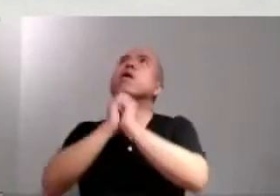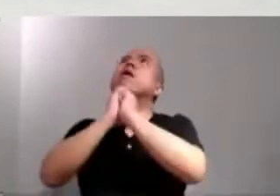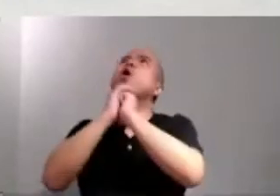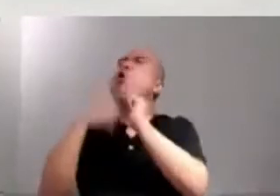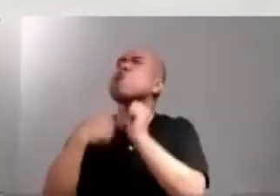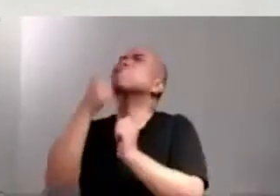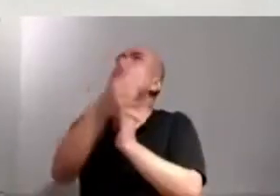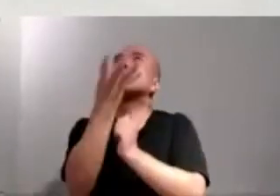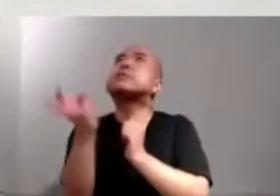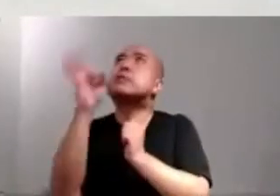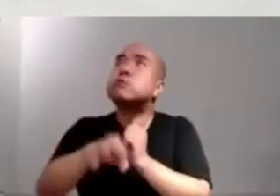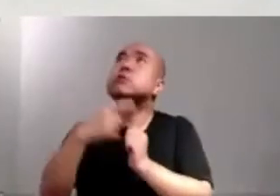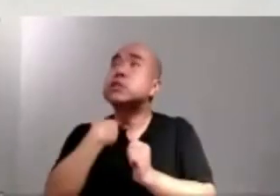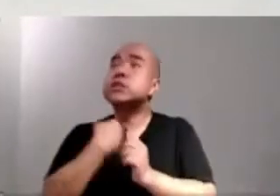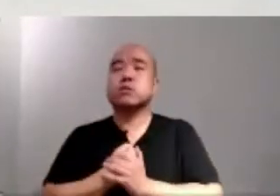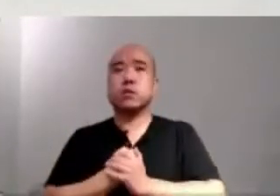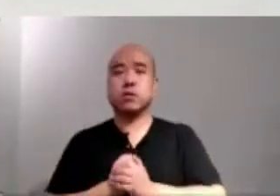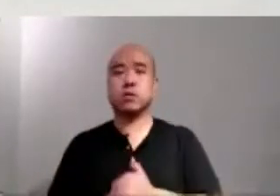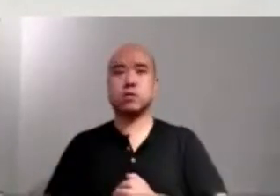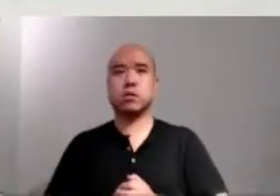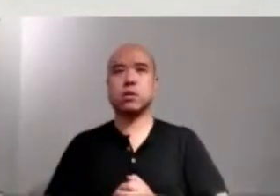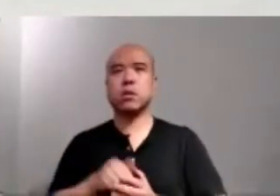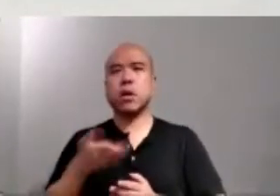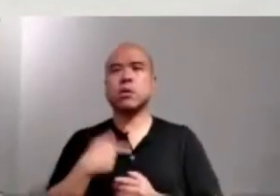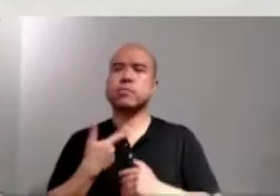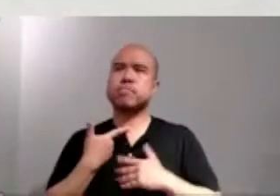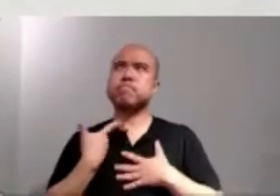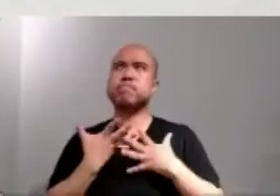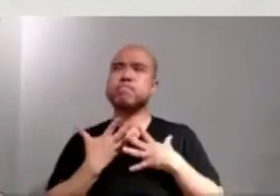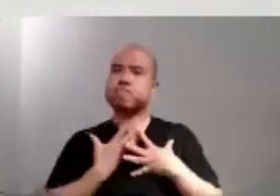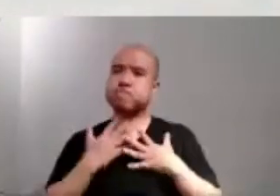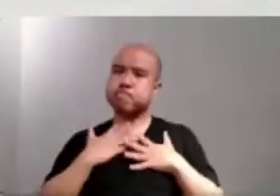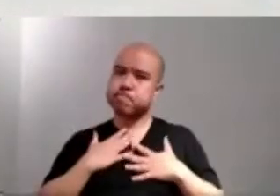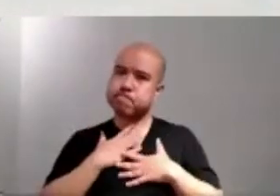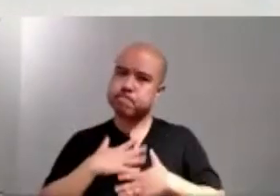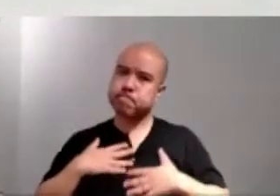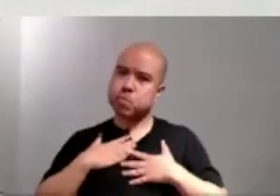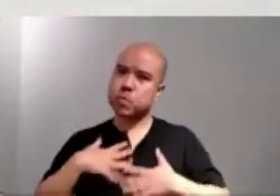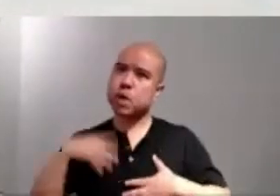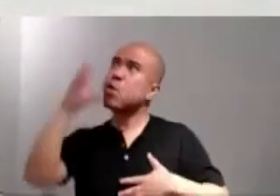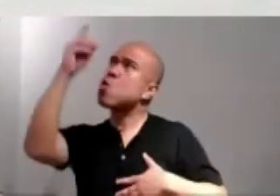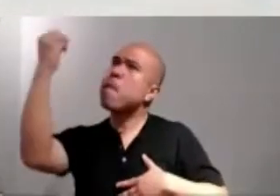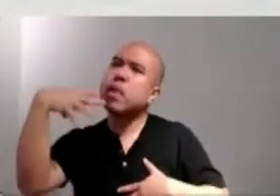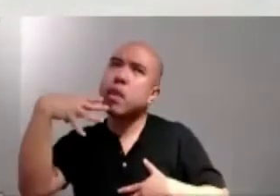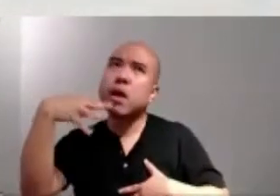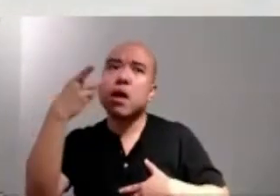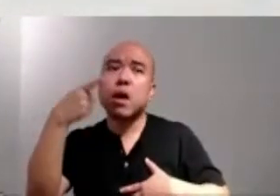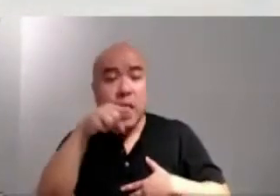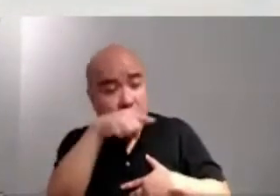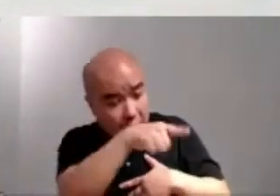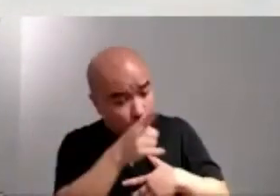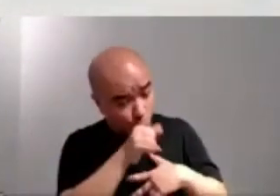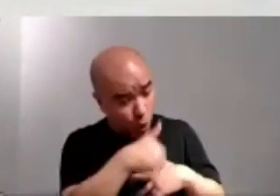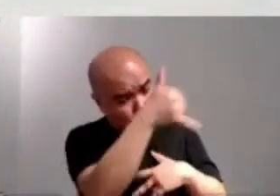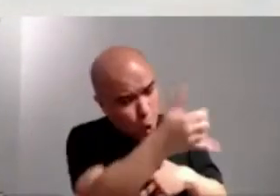我要去四川，我要去四川。那但是等我冷静回的时候呢，我觉得上帝好像反问我，你可不可以去四川那里帮手搬尸